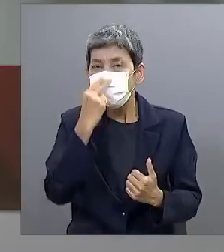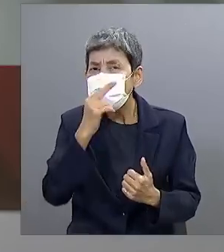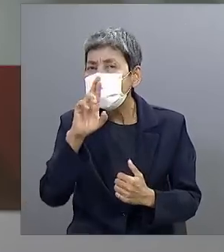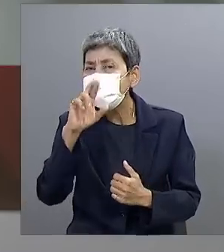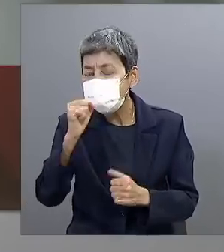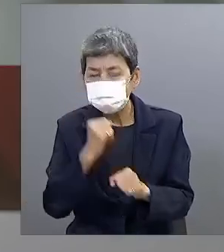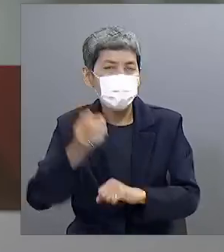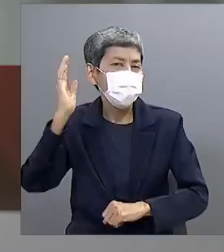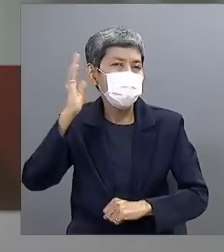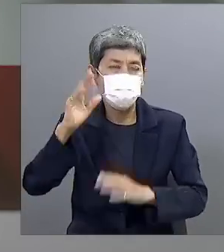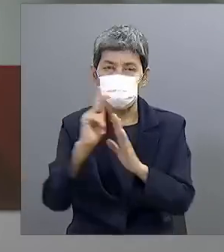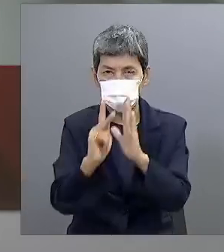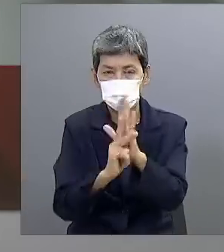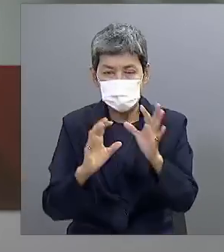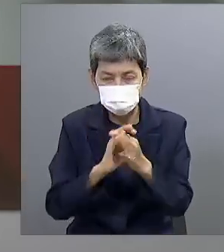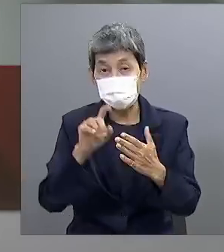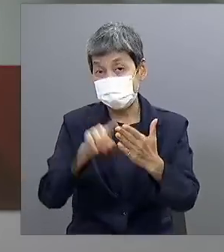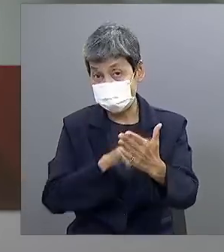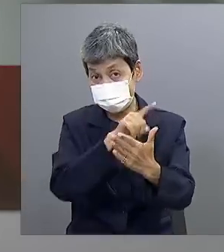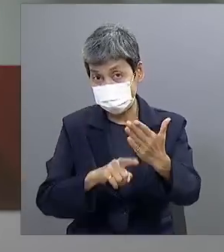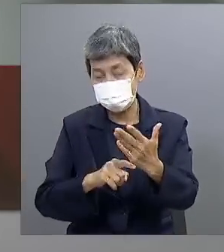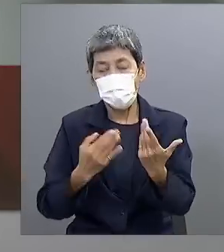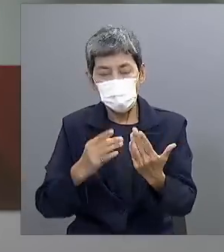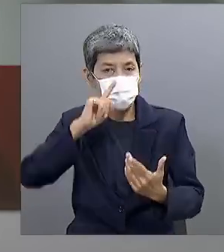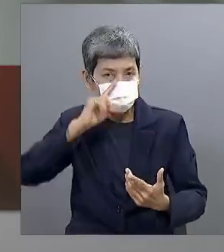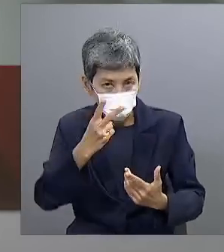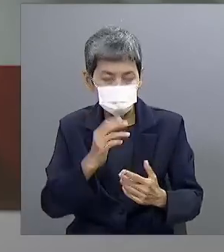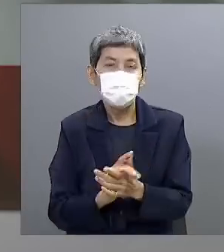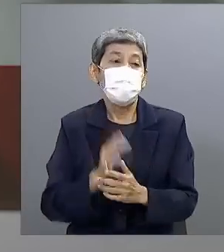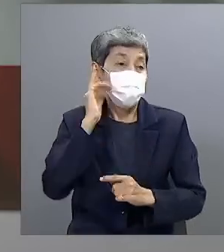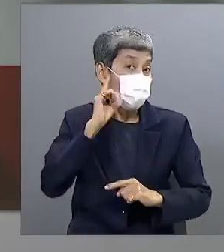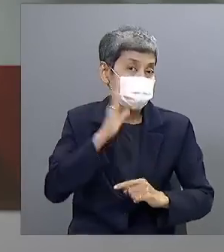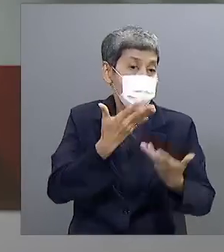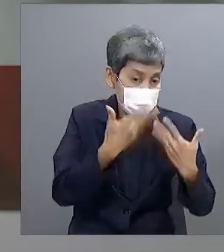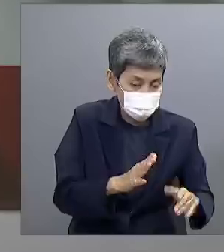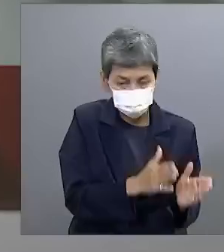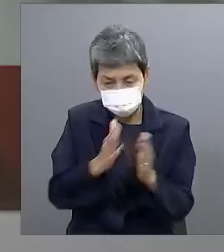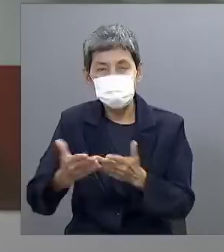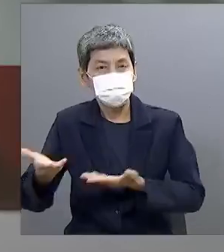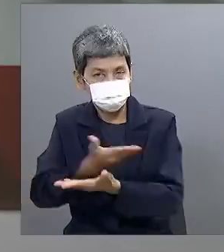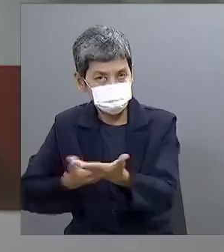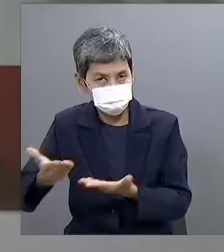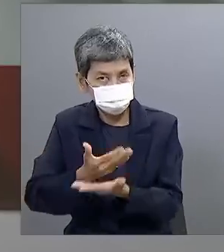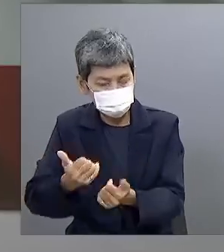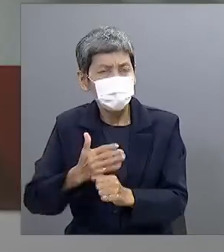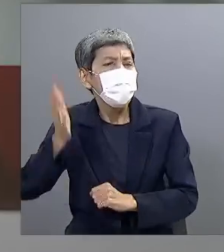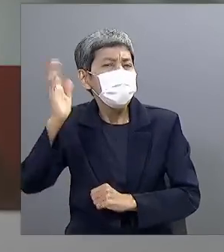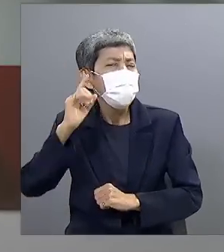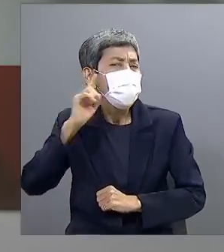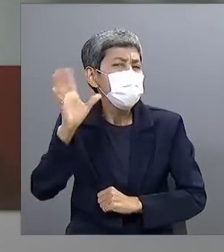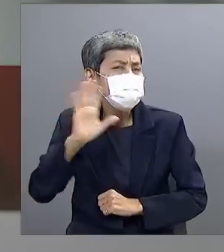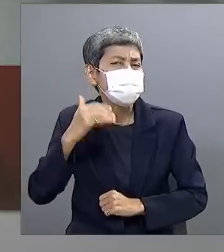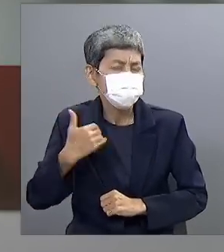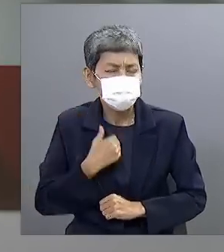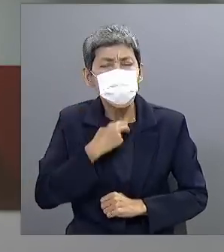กฎหมายเกี่ยวกับการเลือกตั้งกันอีกรอบก็หลังการอภิปรายไม่ไว้วางใจค่ะแต่ระหว่างการอภิปรายไม่ไว้วางใจเราอาจได้